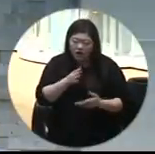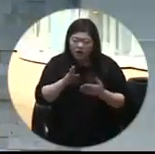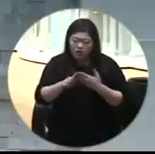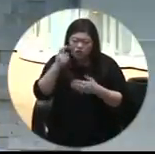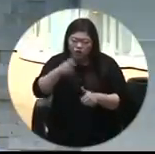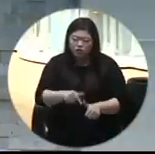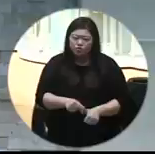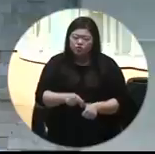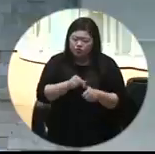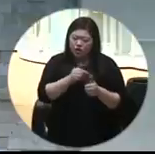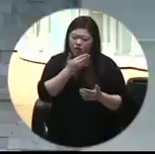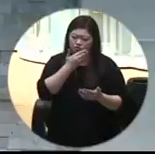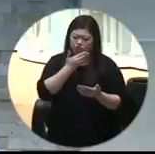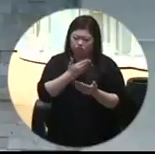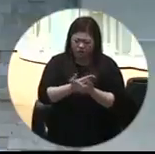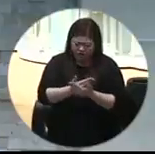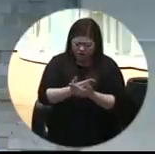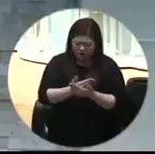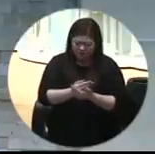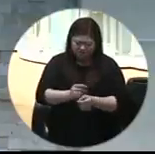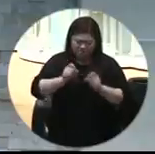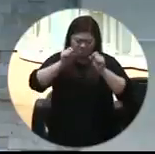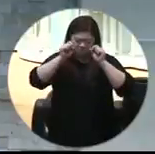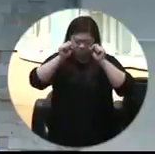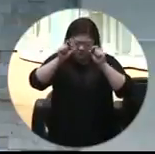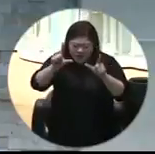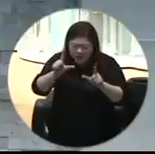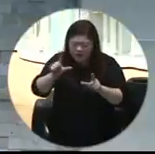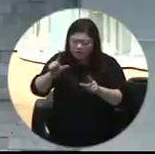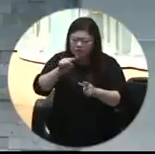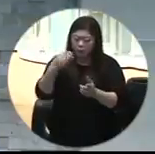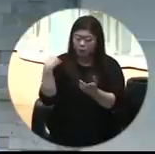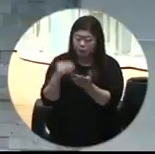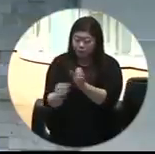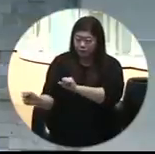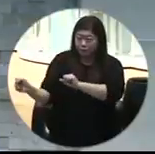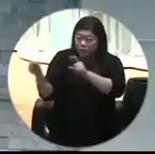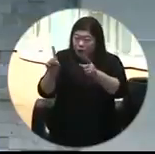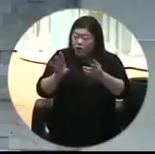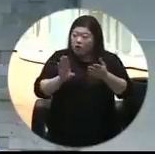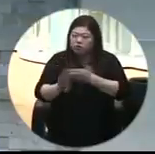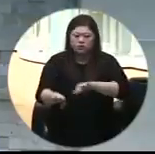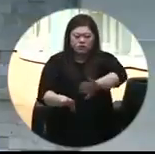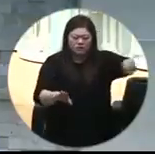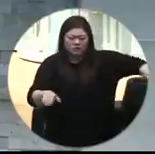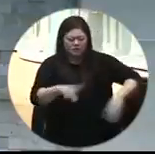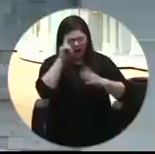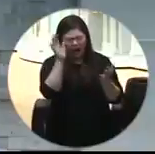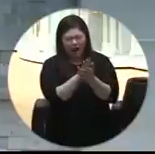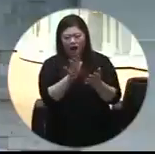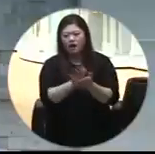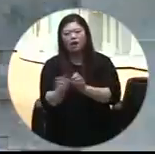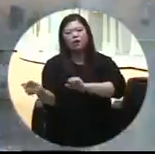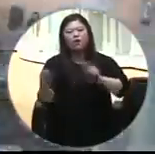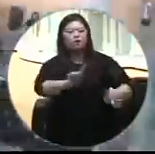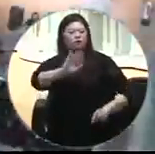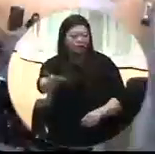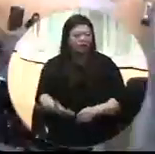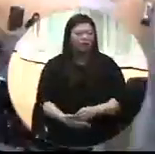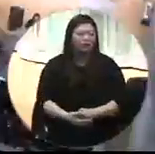너무 소중하구나. 죽게 돌아오는 그 기쁨을 만족, 느낄 그때의 모든 것이 하나님이 해결시켜